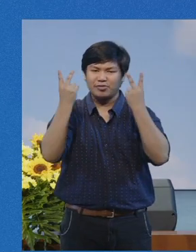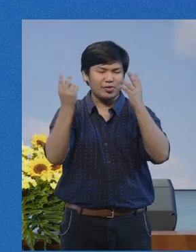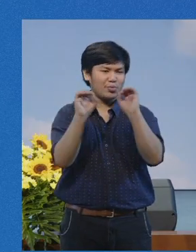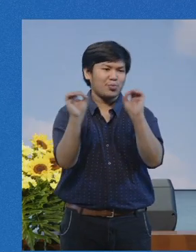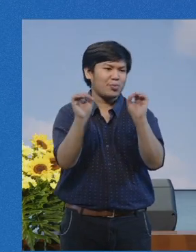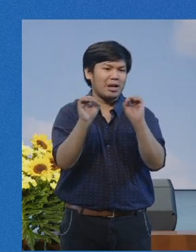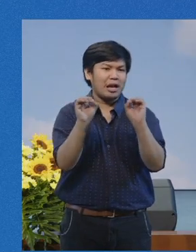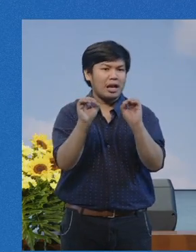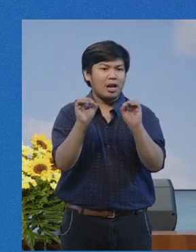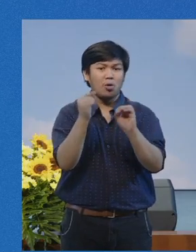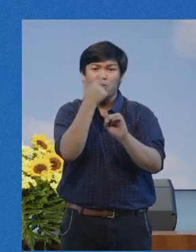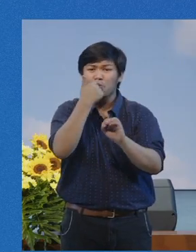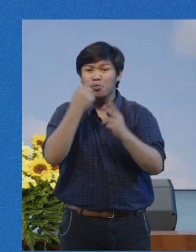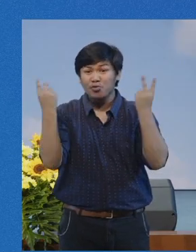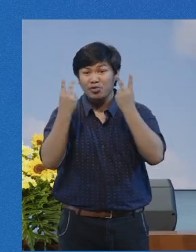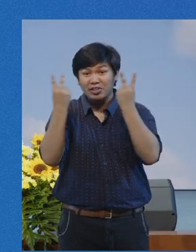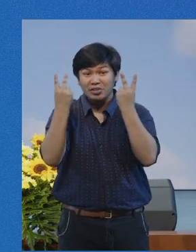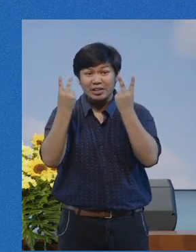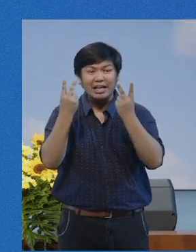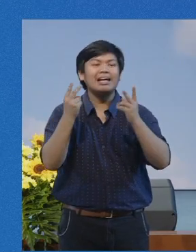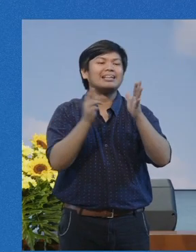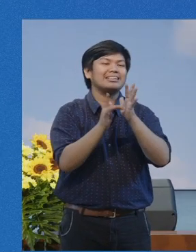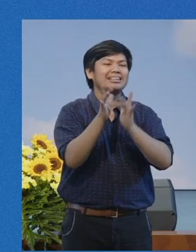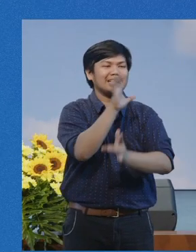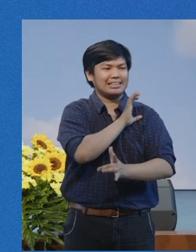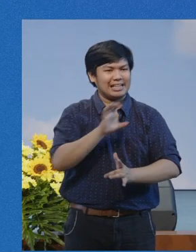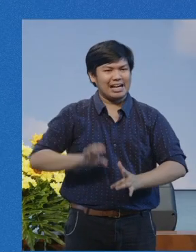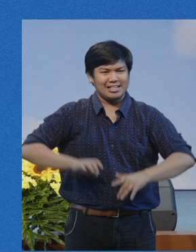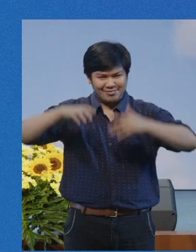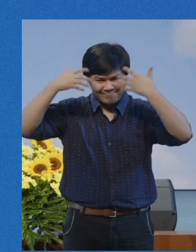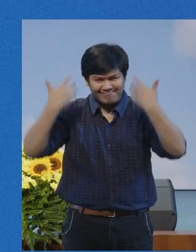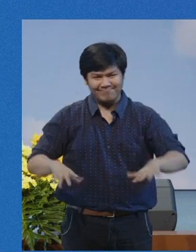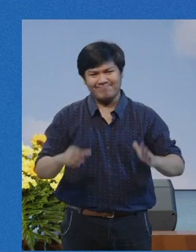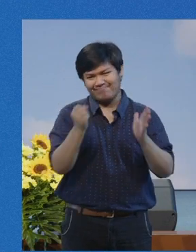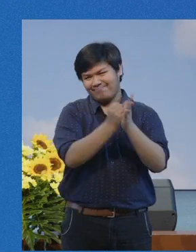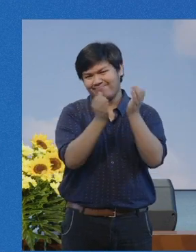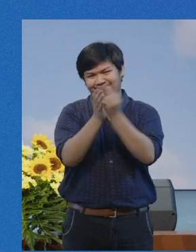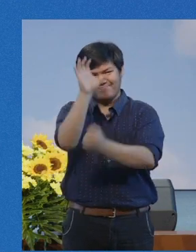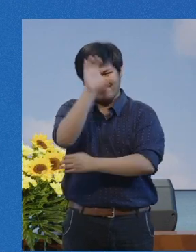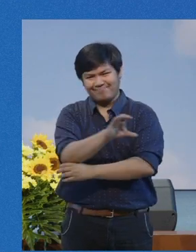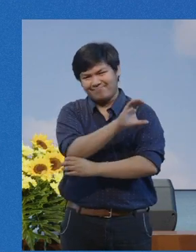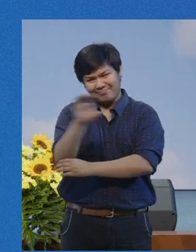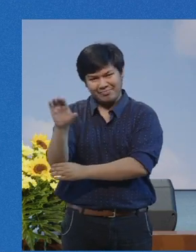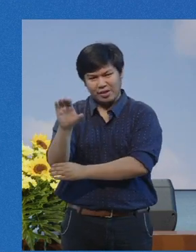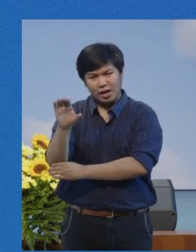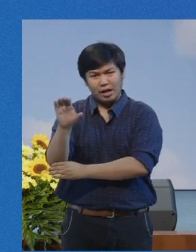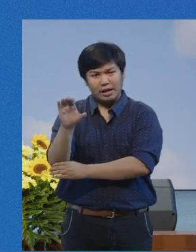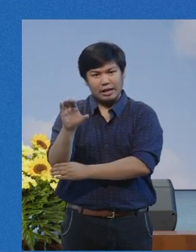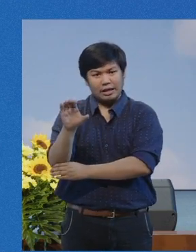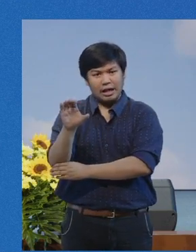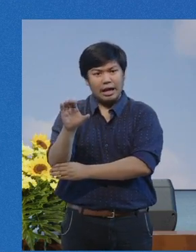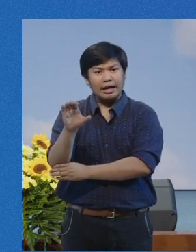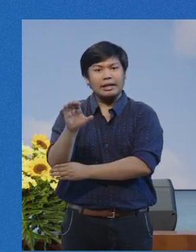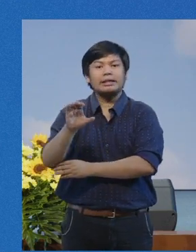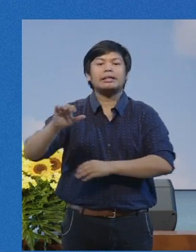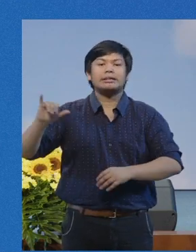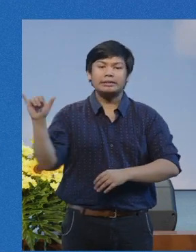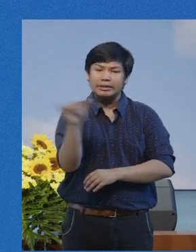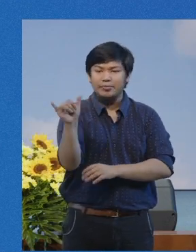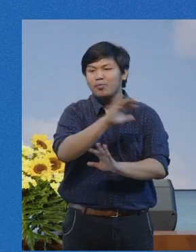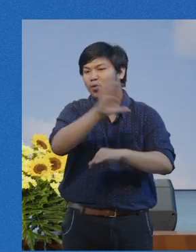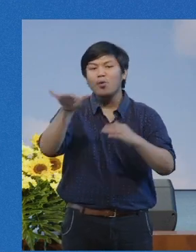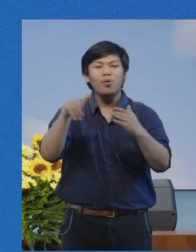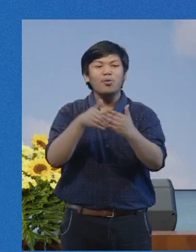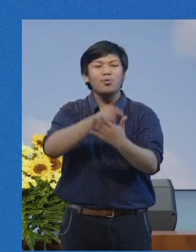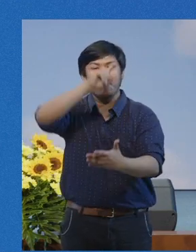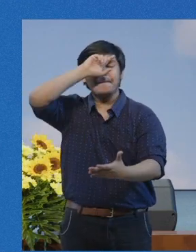Ang panalo po ay ang ating Panginoong Jesus at ang lahat ng mananalig sa Kanya. So